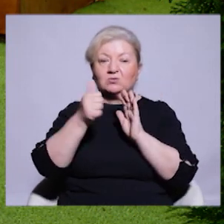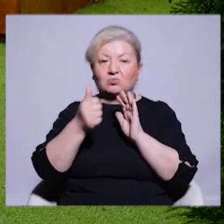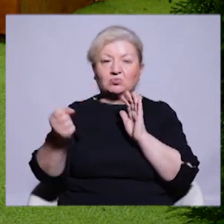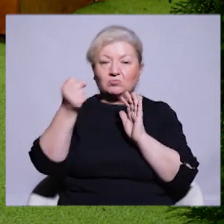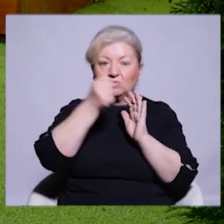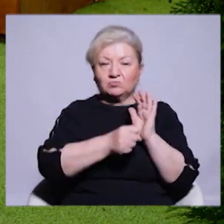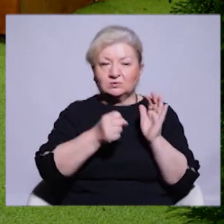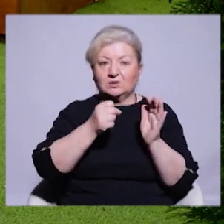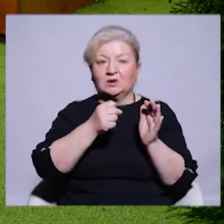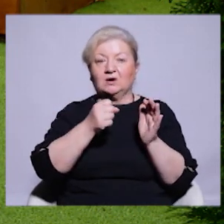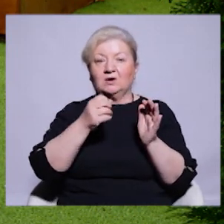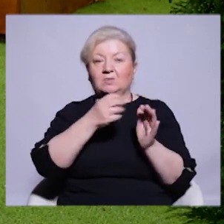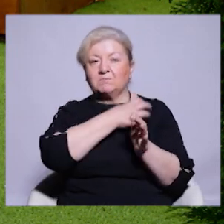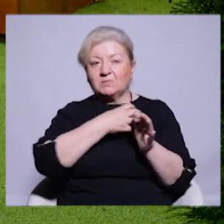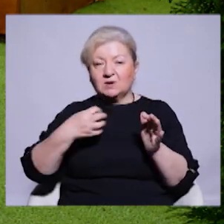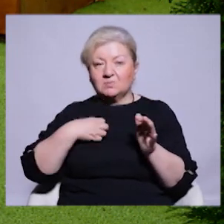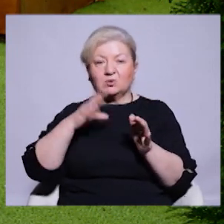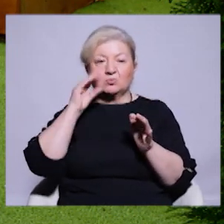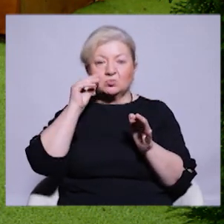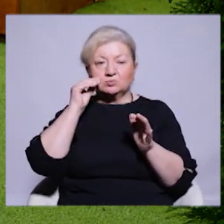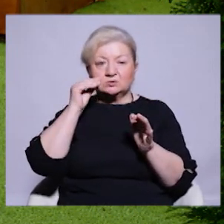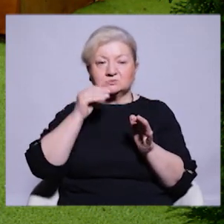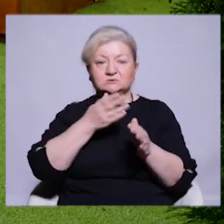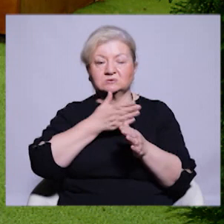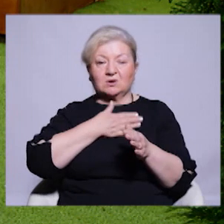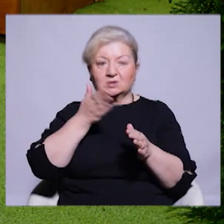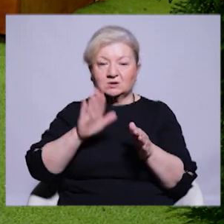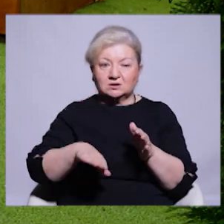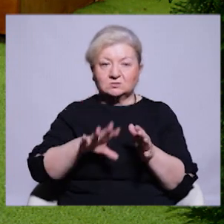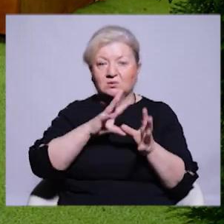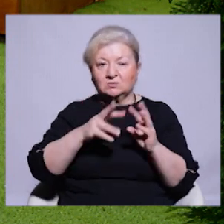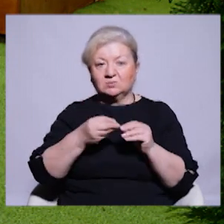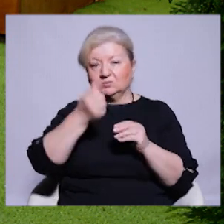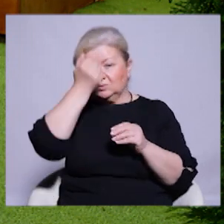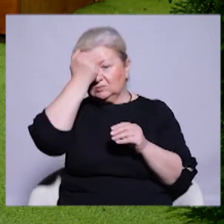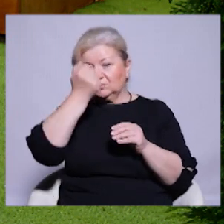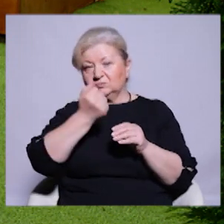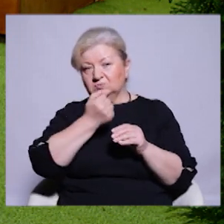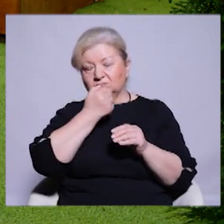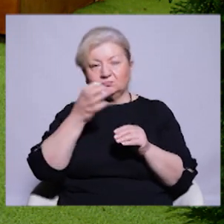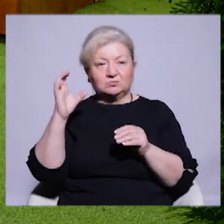და როგორ. აი ეს მინდოდა თქვენთვის ამეხსნა. Თუ შევძელი, დიდი მადლობა